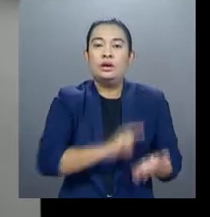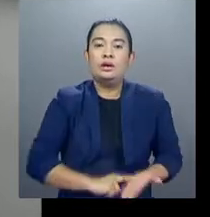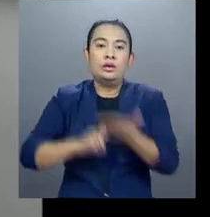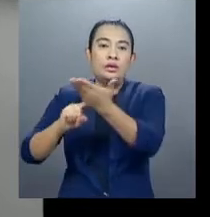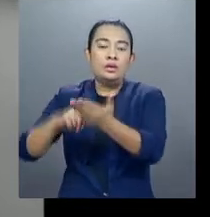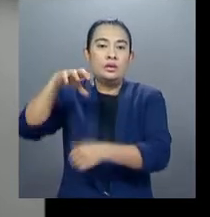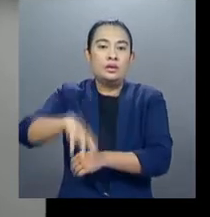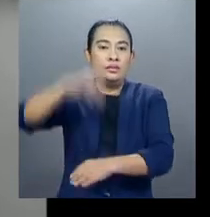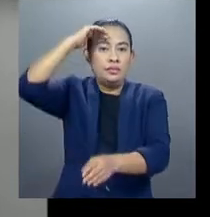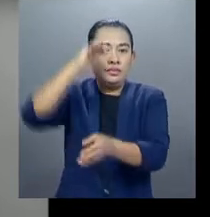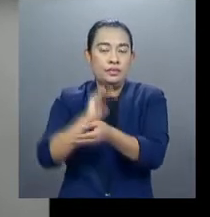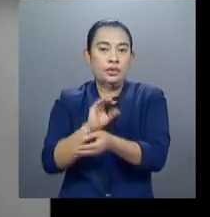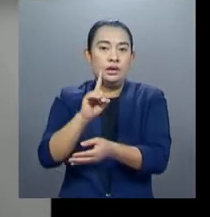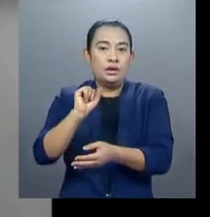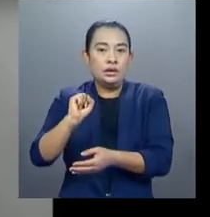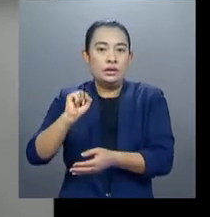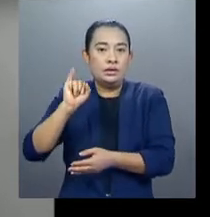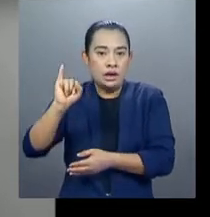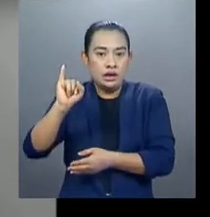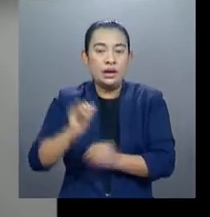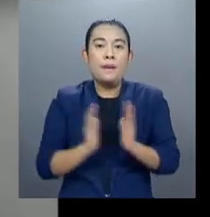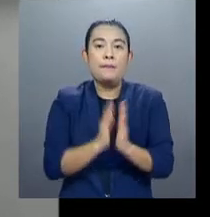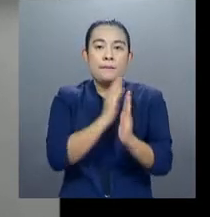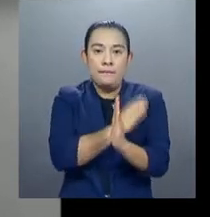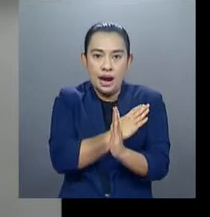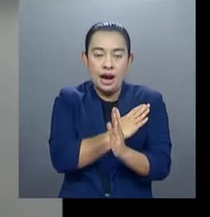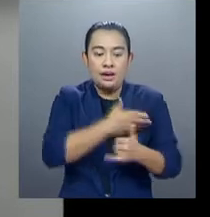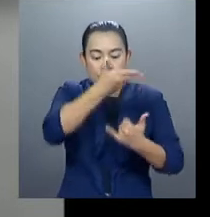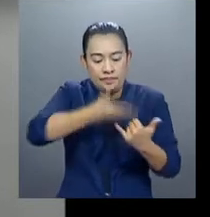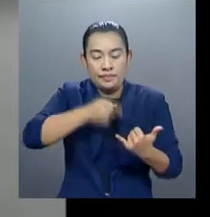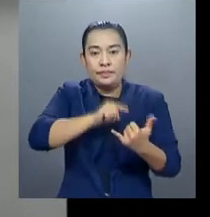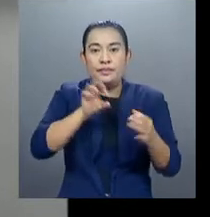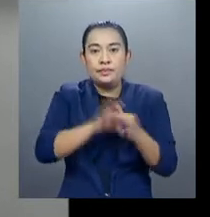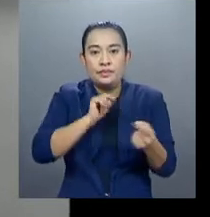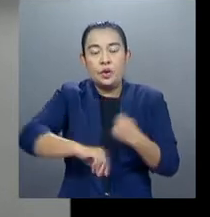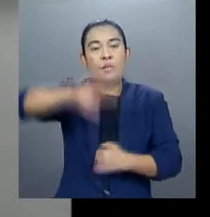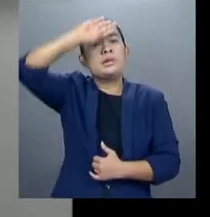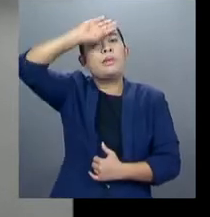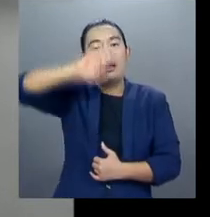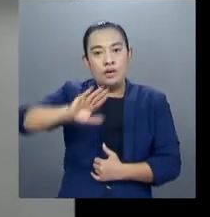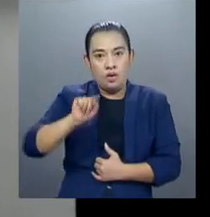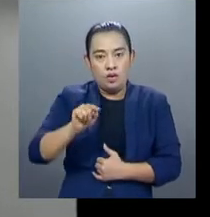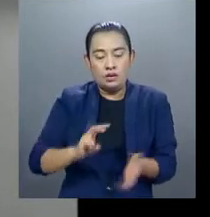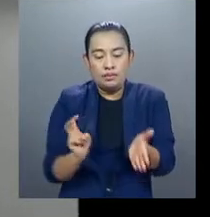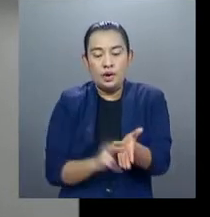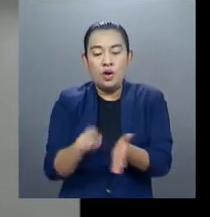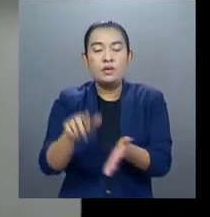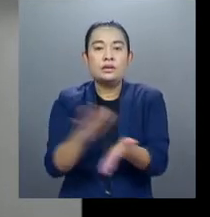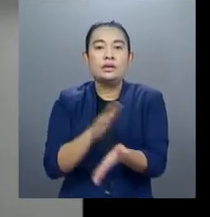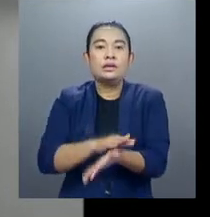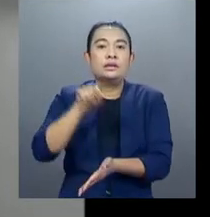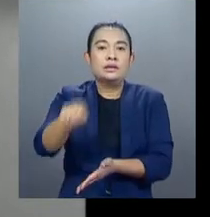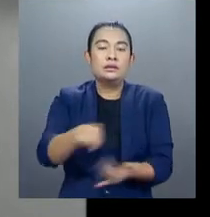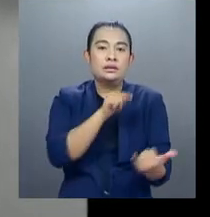ที่ทางวัดพระธรรมกายใช้ใบรับรองแพทย์ระบุอาการอพาทของพระเทพญานมหามุนีหรือพระธรรมชโยเจ้า